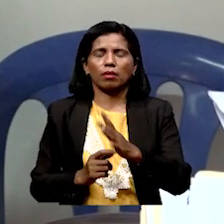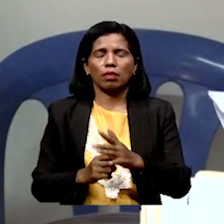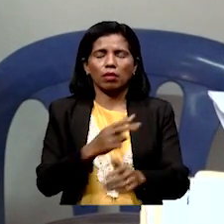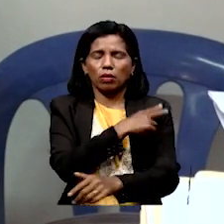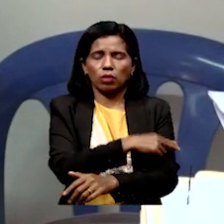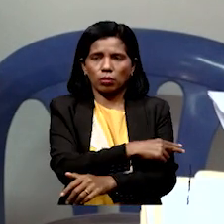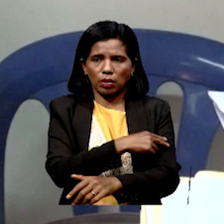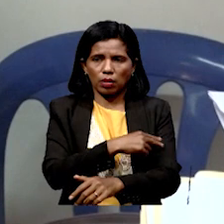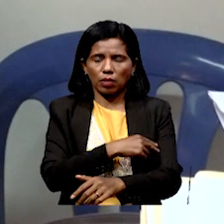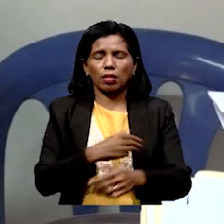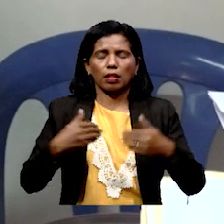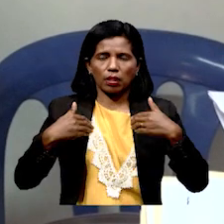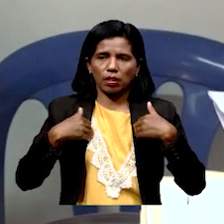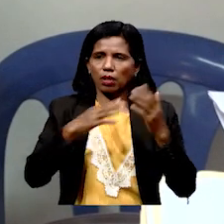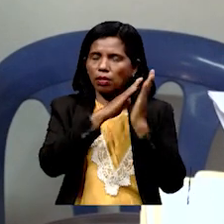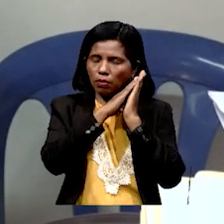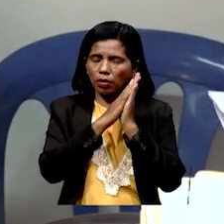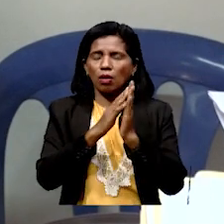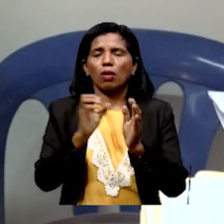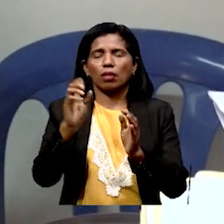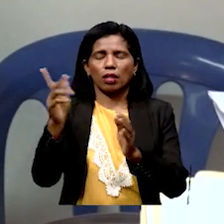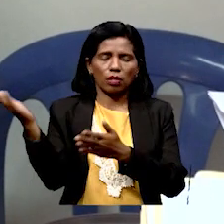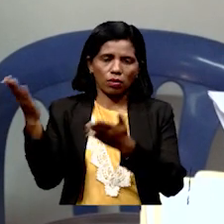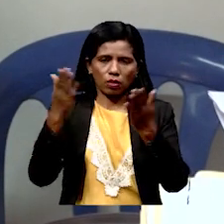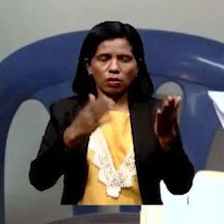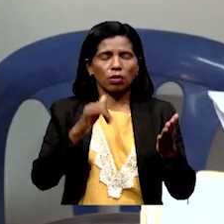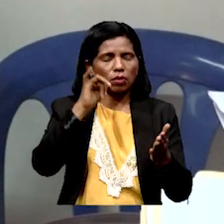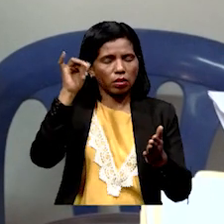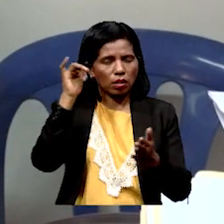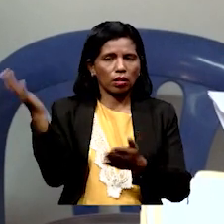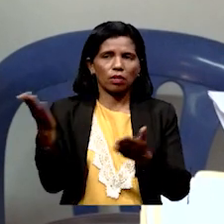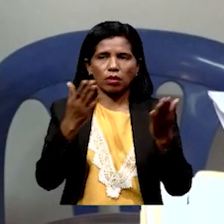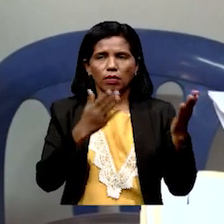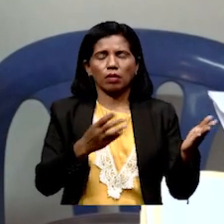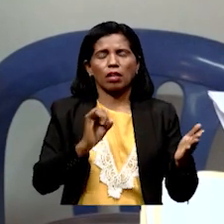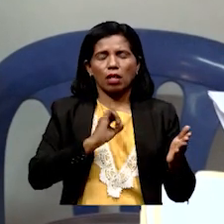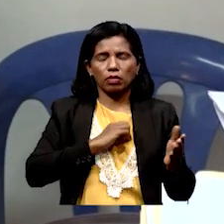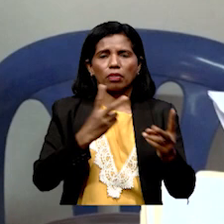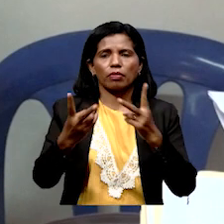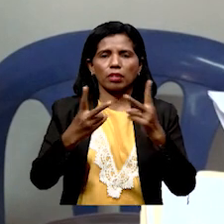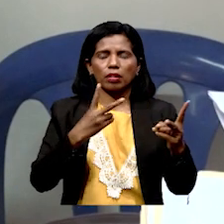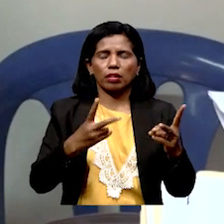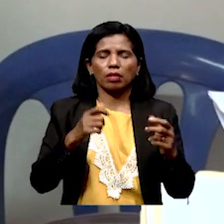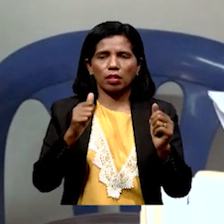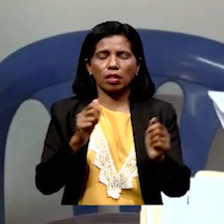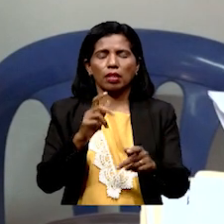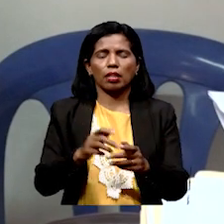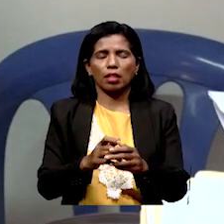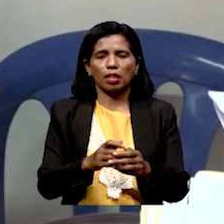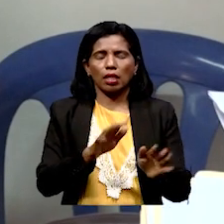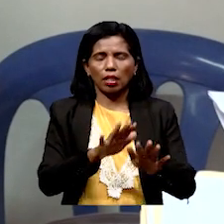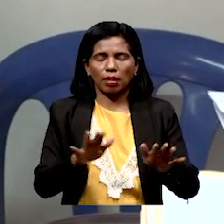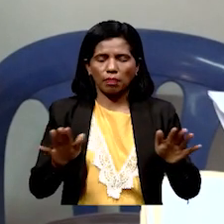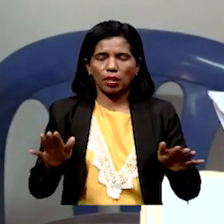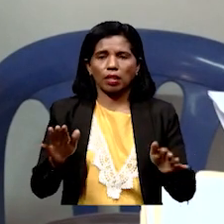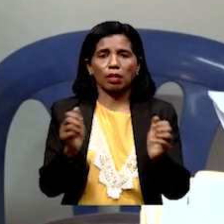hospital kata kama mamu ni mai di enta horsek ni la sala horsek lo krai kau se visita hen ba iha na insa nolu resin mai